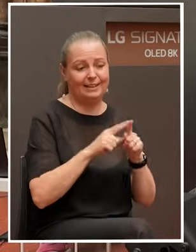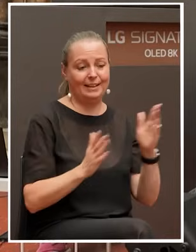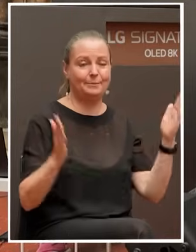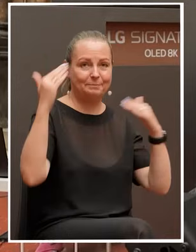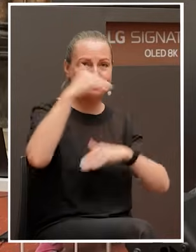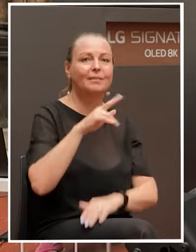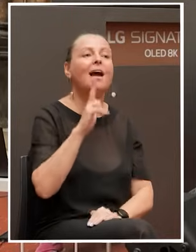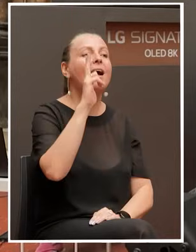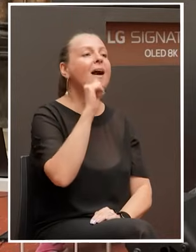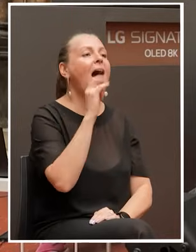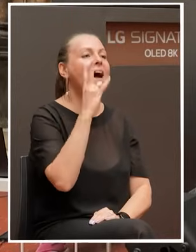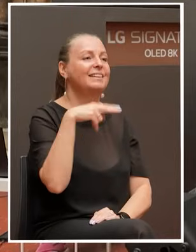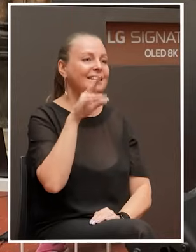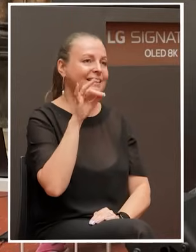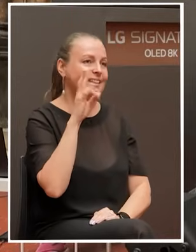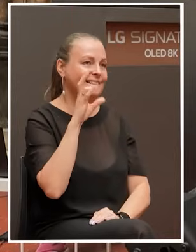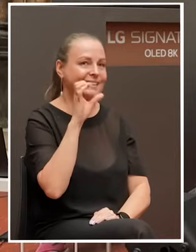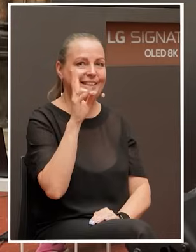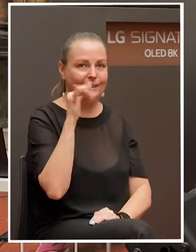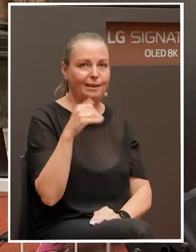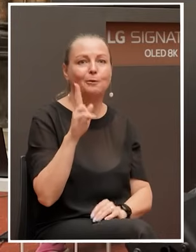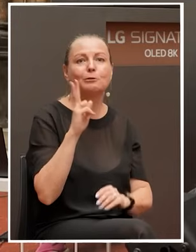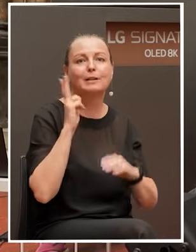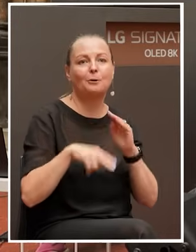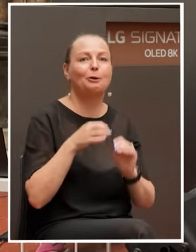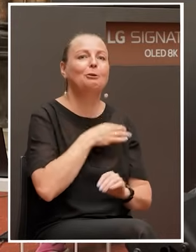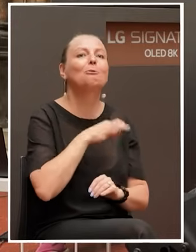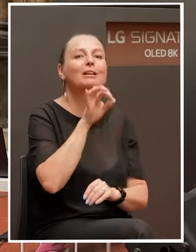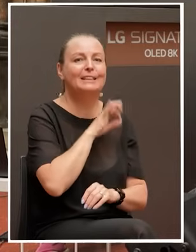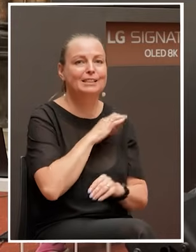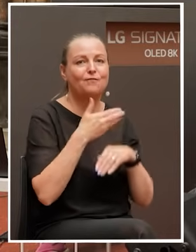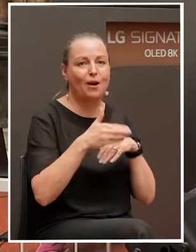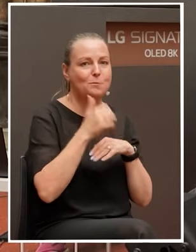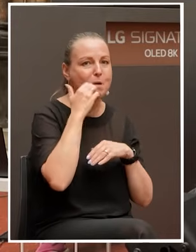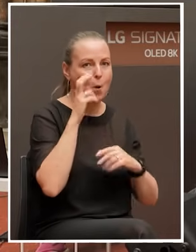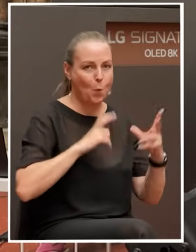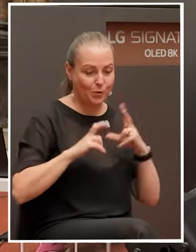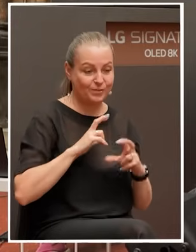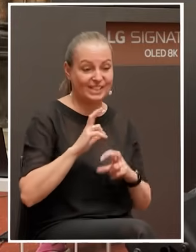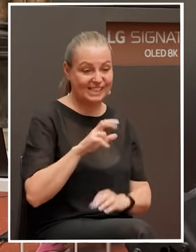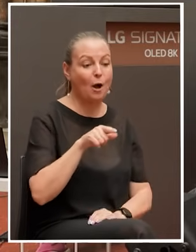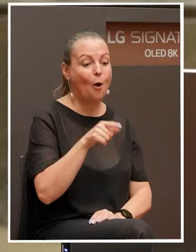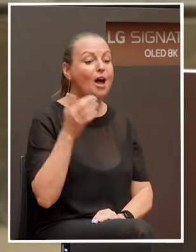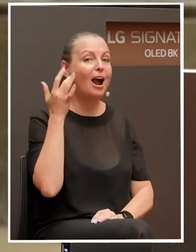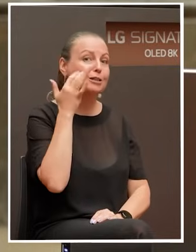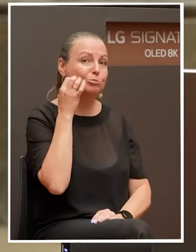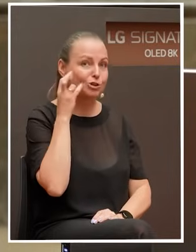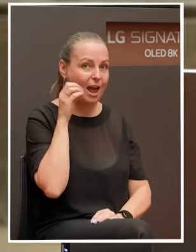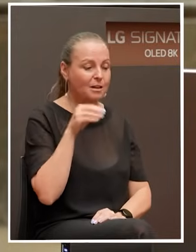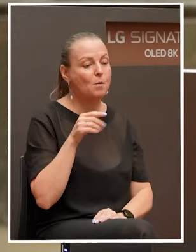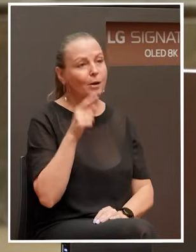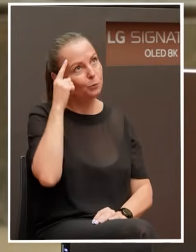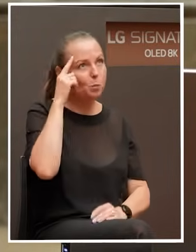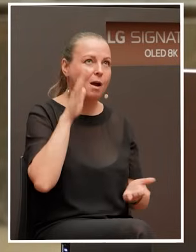Васильевич Кандинский, в ту пору окончивший юридический факультет Московского университета и размышляющий над тем, не заняться